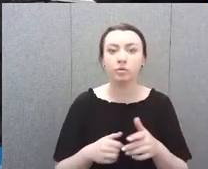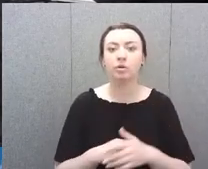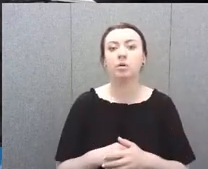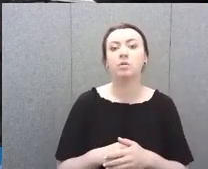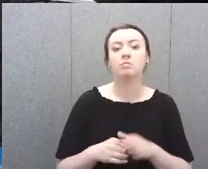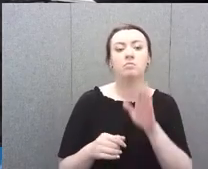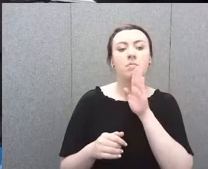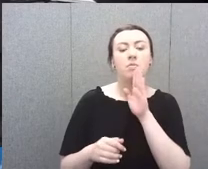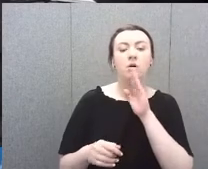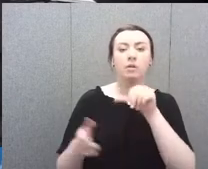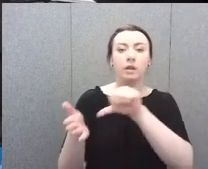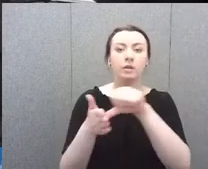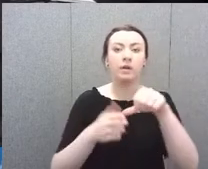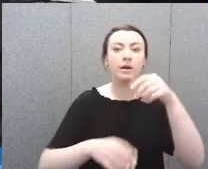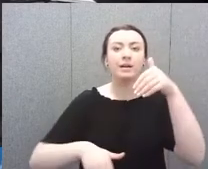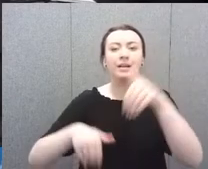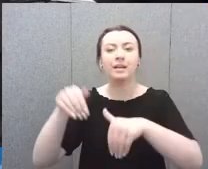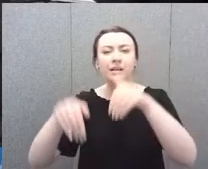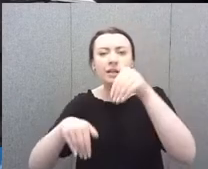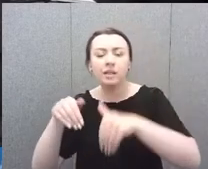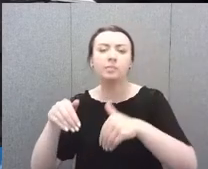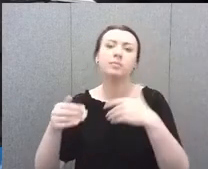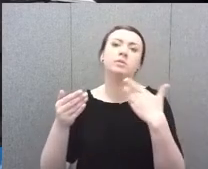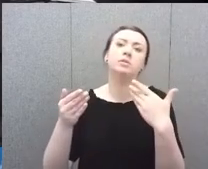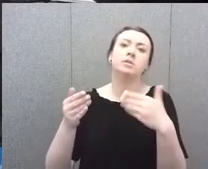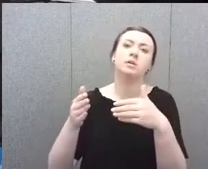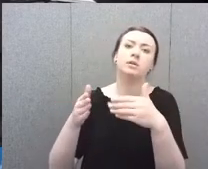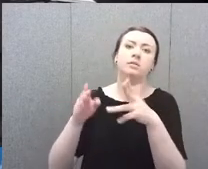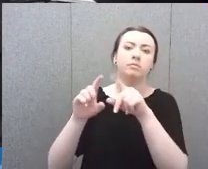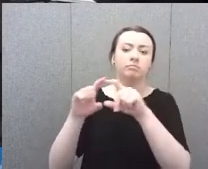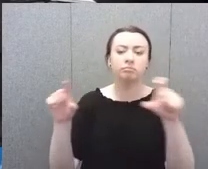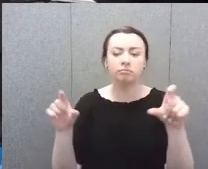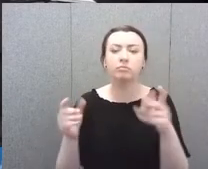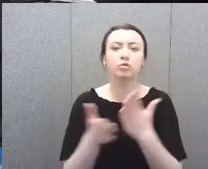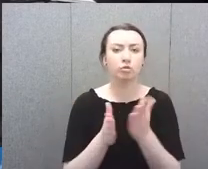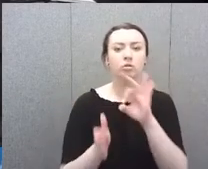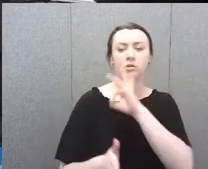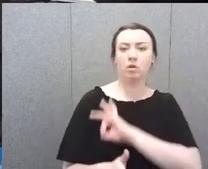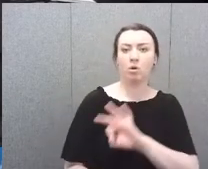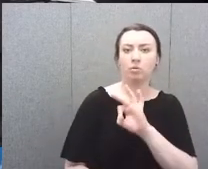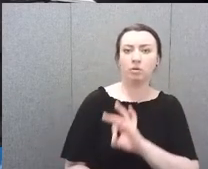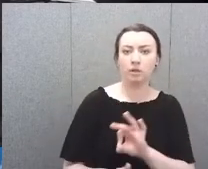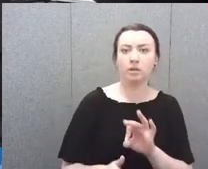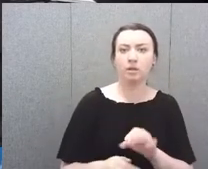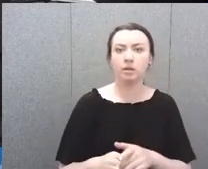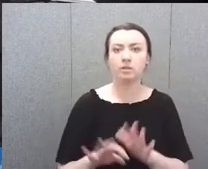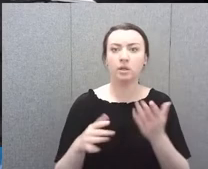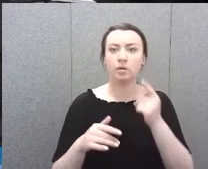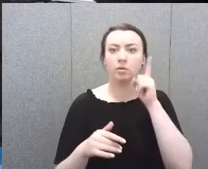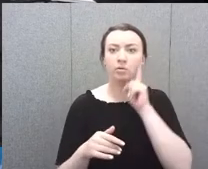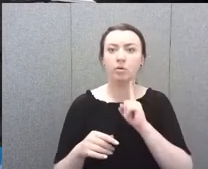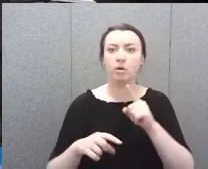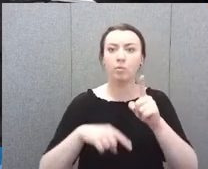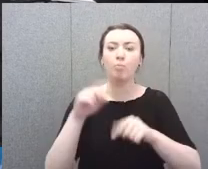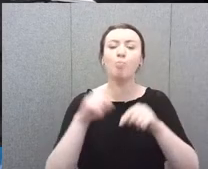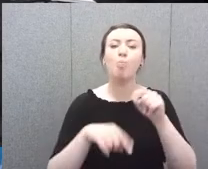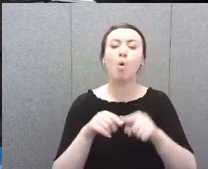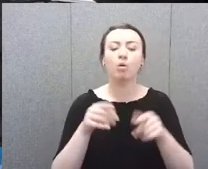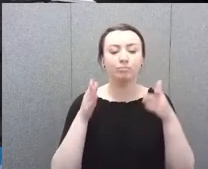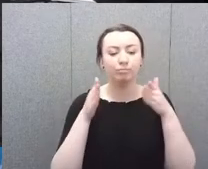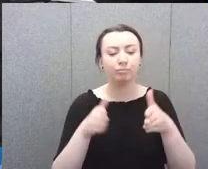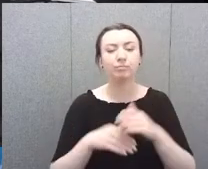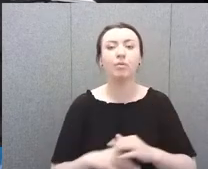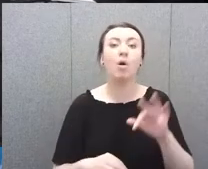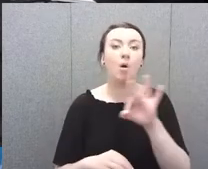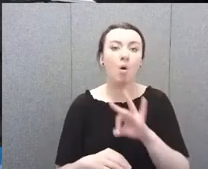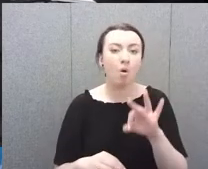парламентарными группами, с парламентарами, но также и обеспечить механизмы для формирования политики. Межведомственное,